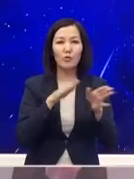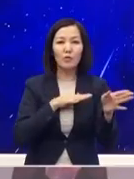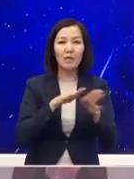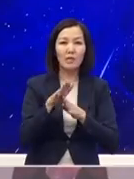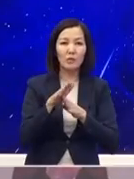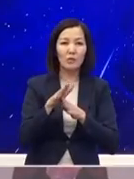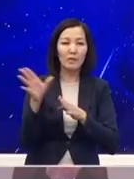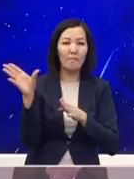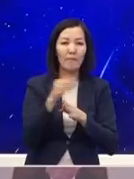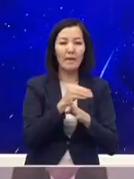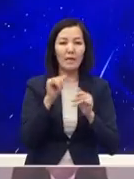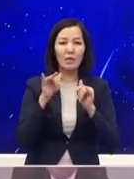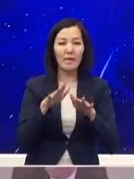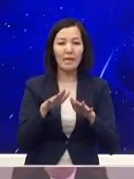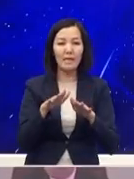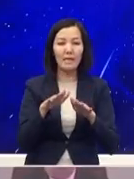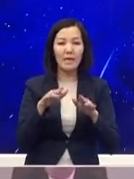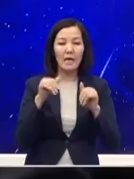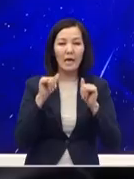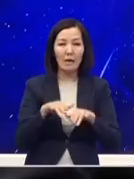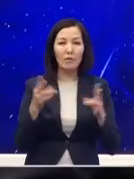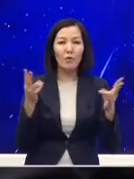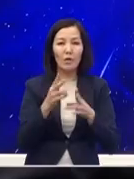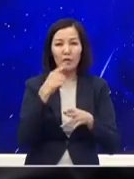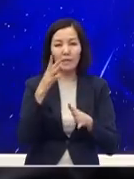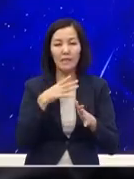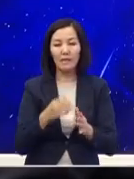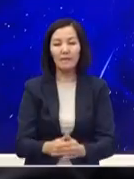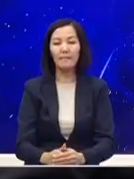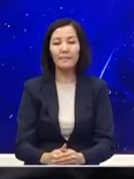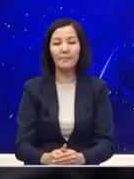міндеттерді тиімді іске асыруда барлық шараны қабылдау қажеттігін айтты.